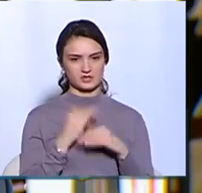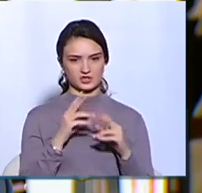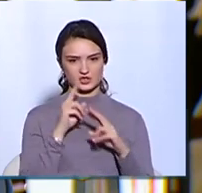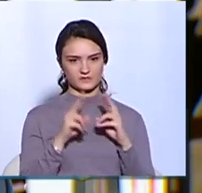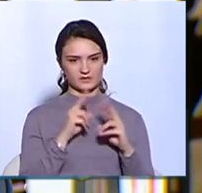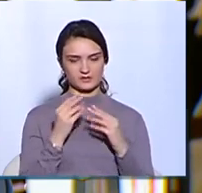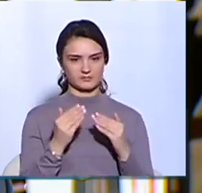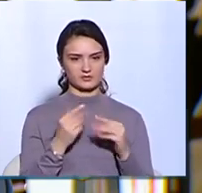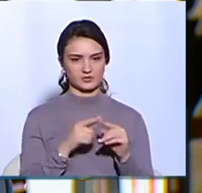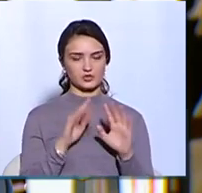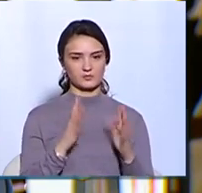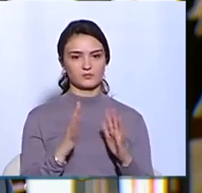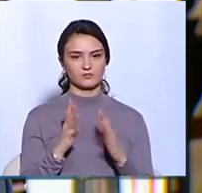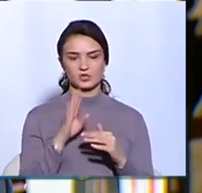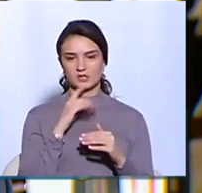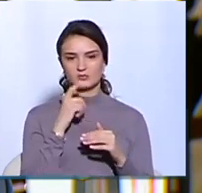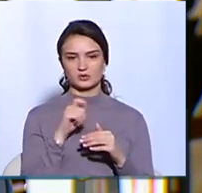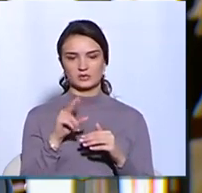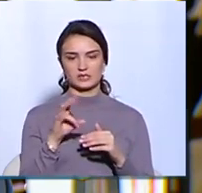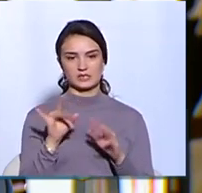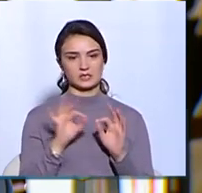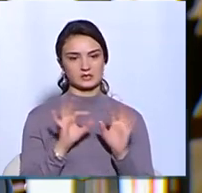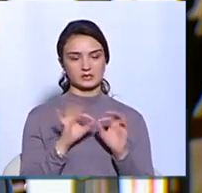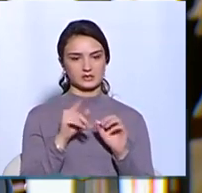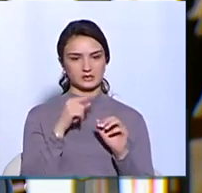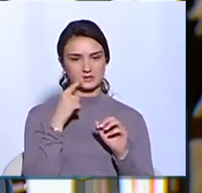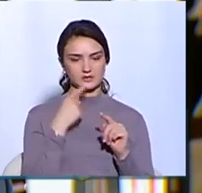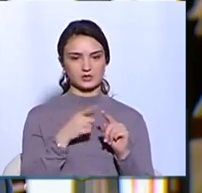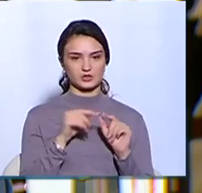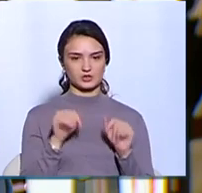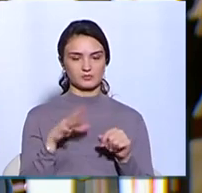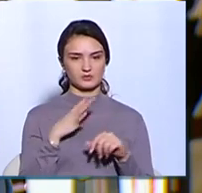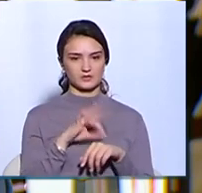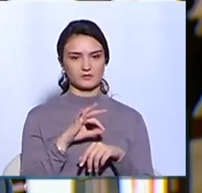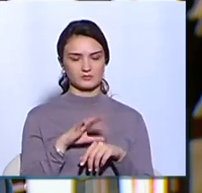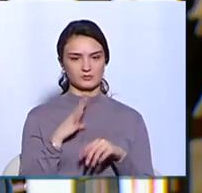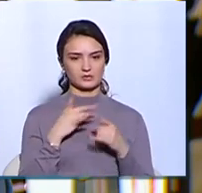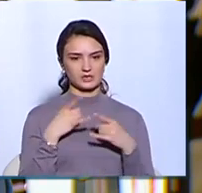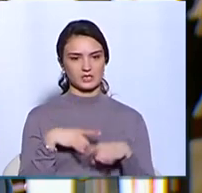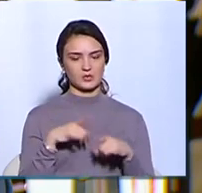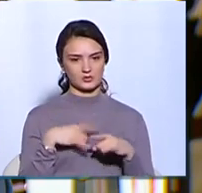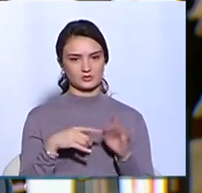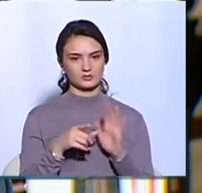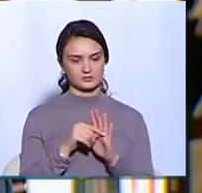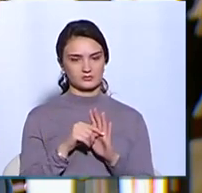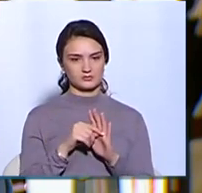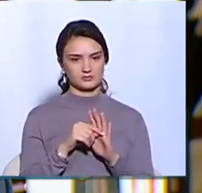ჩივილები. იქ შემთხვევაში, როგორც ქალბატონმა ელენემ აღნიშნა, შეიძლება დაავადება იყოს თანდაყოლილი, ანუ